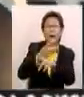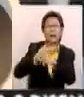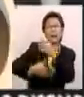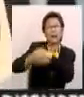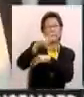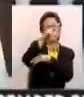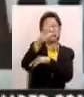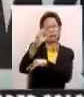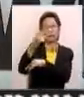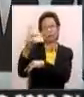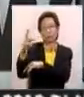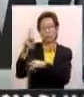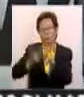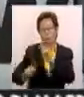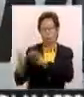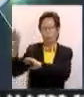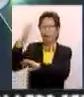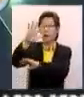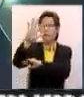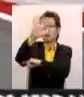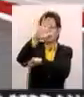terakhir 5 tahun lalu.